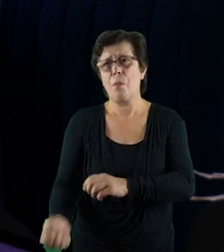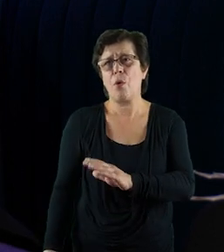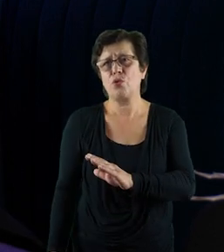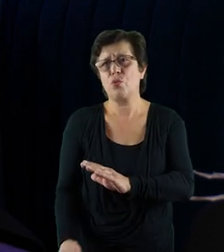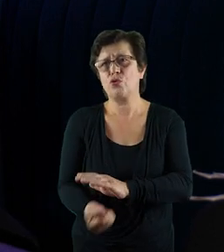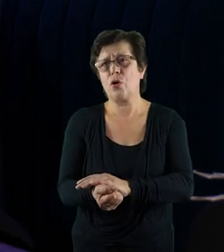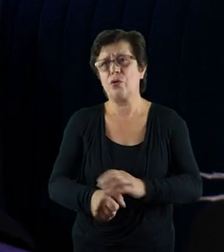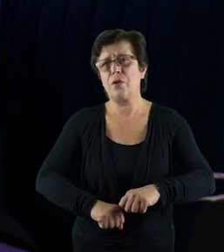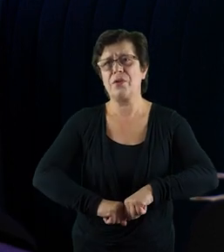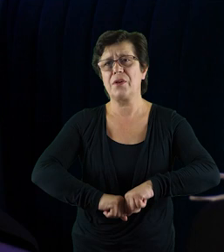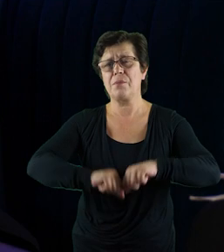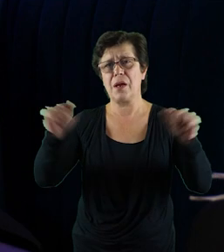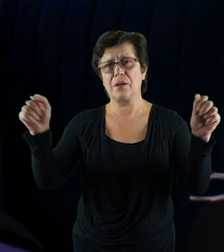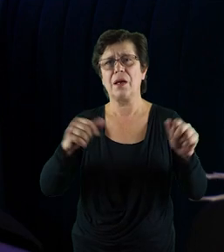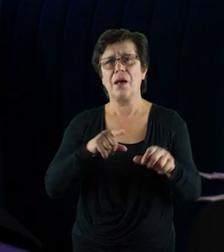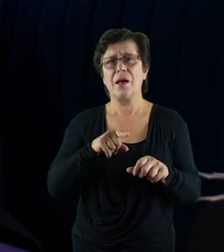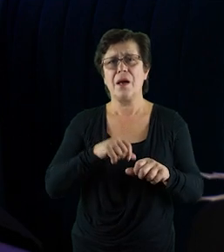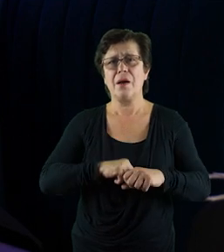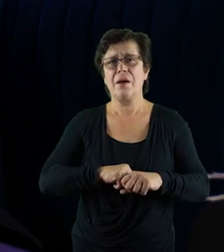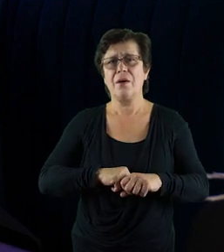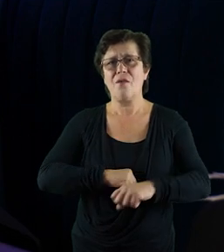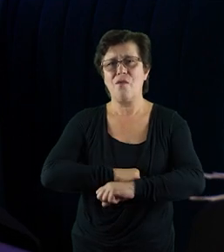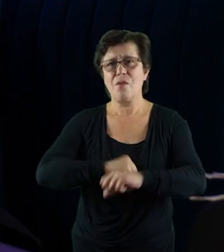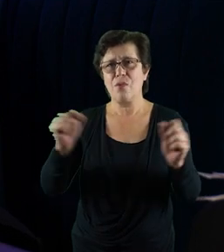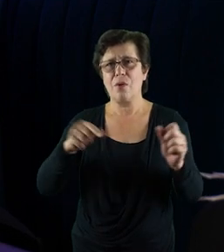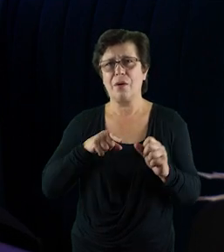jestem, wygnańcem ptaków.